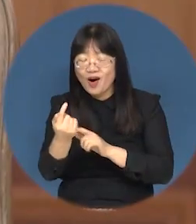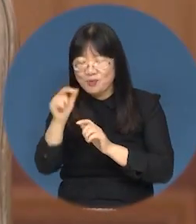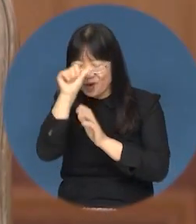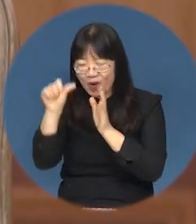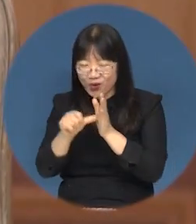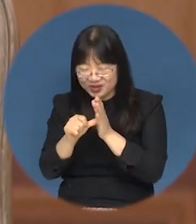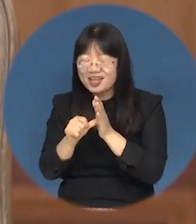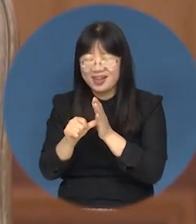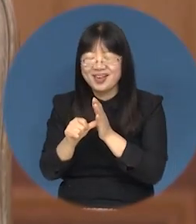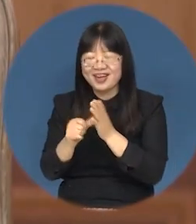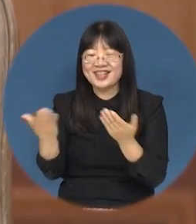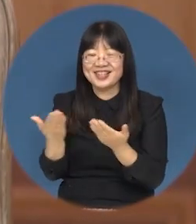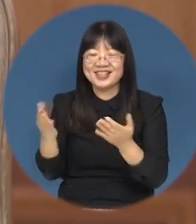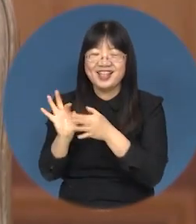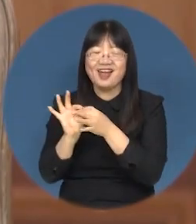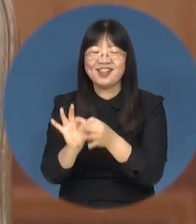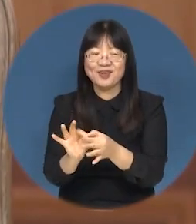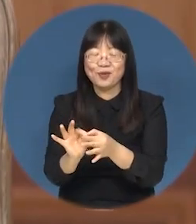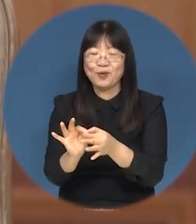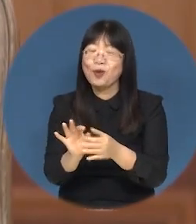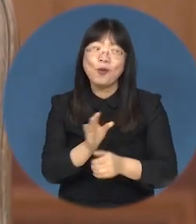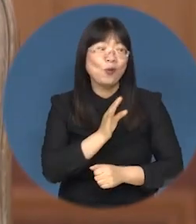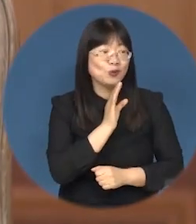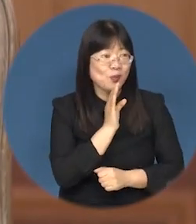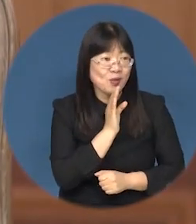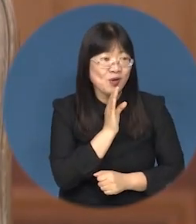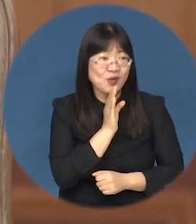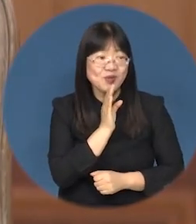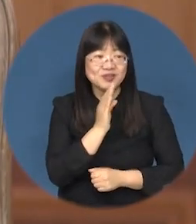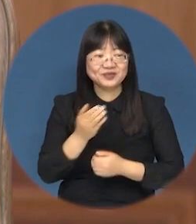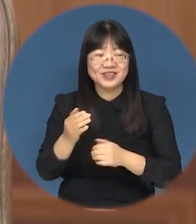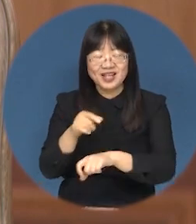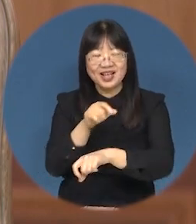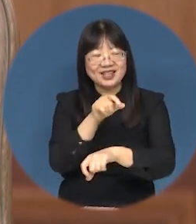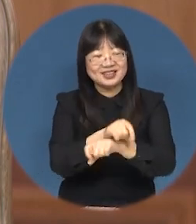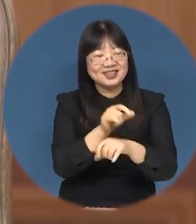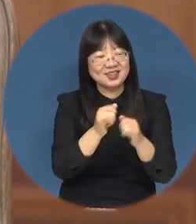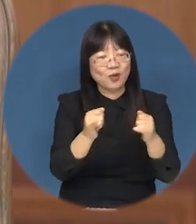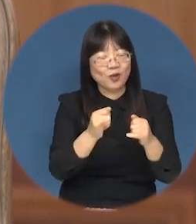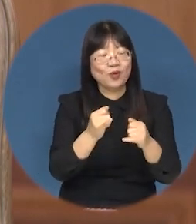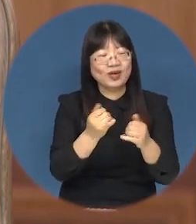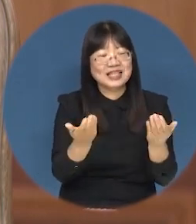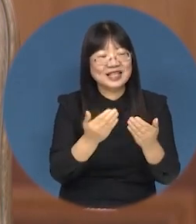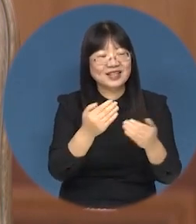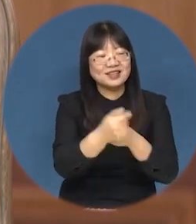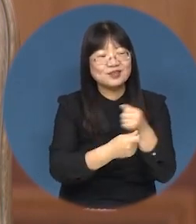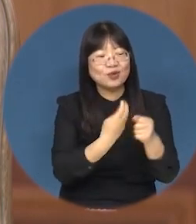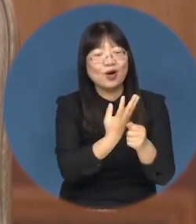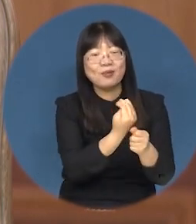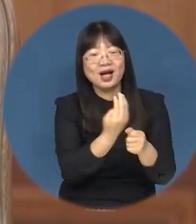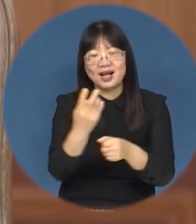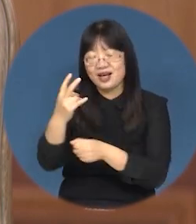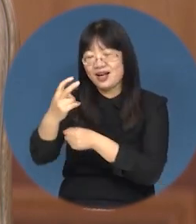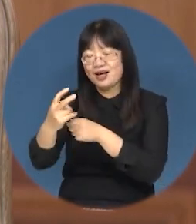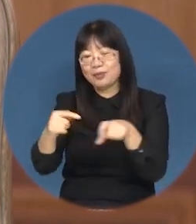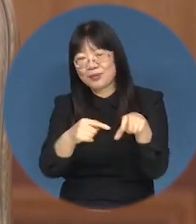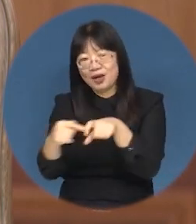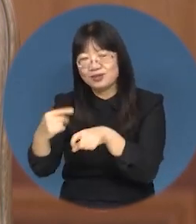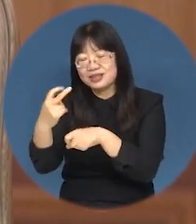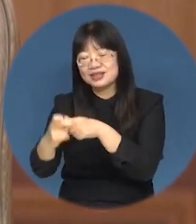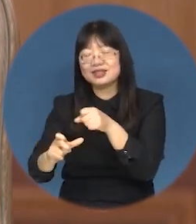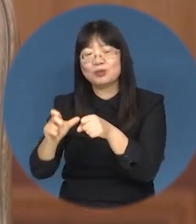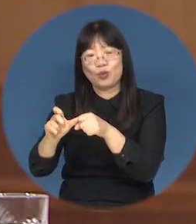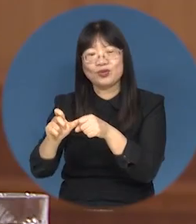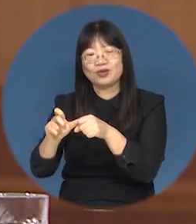한번 들어오면 안 나가요? 예, 그렇습니다. 근속 연수가 어떻게 됩니까? 평균? 평균 한 20년, 25년 될 것 같습니다.